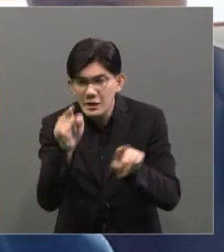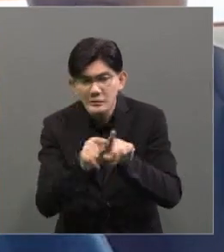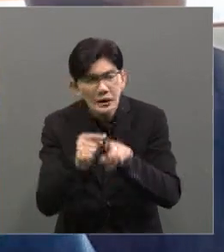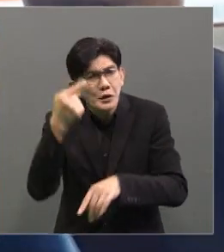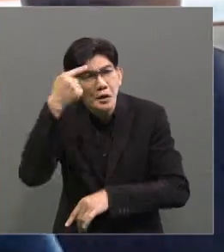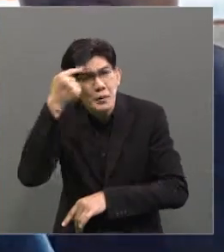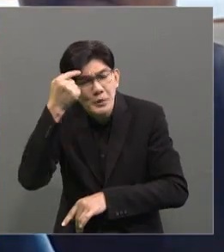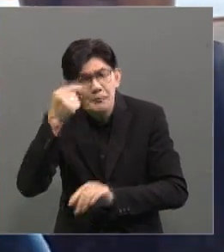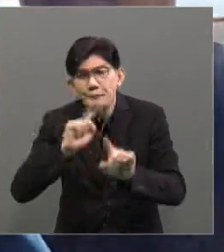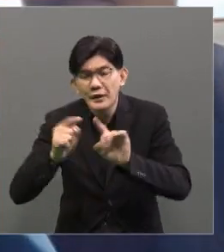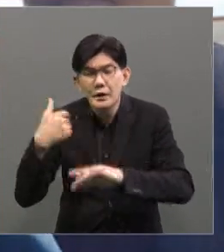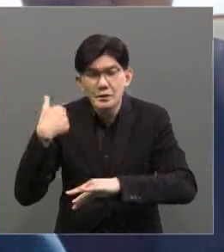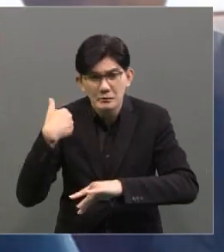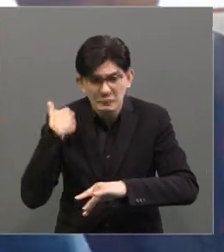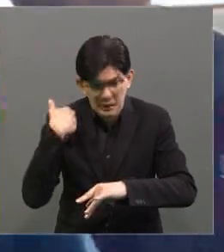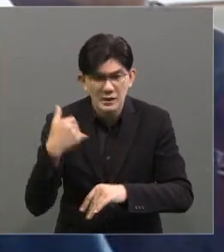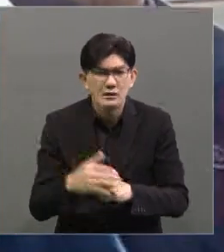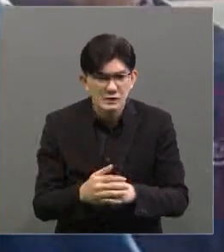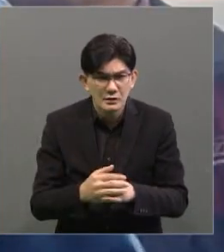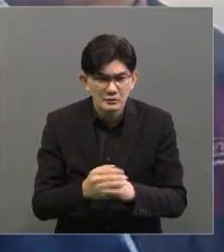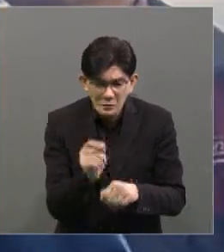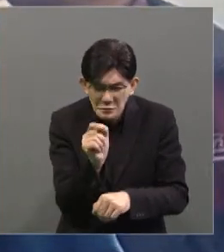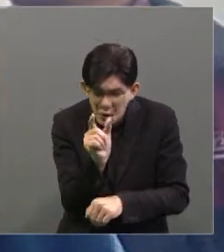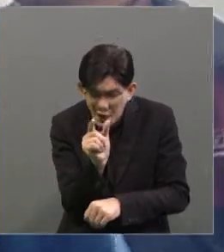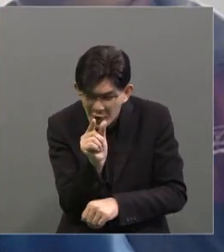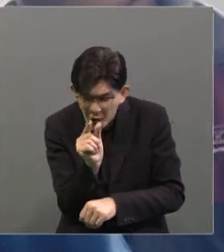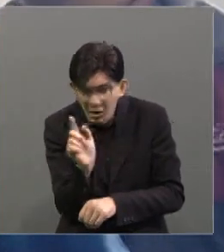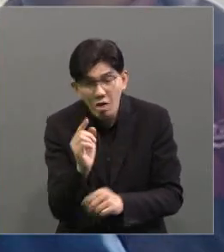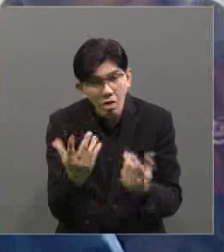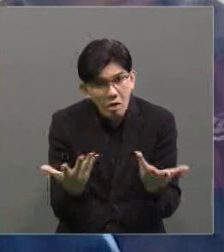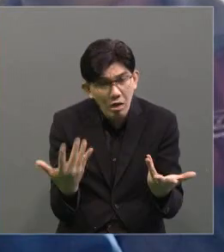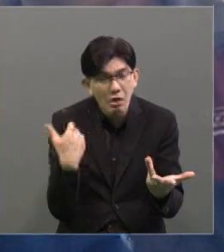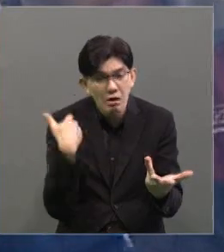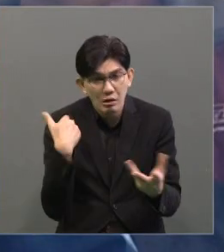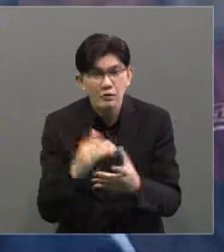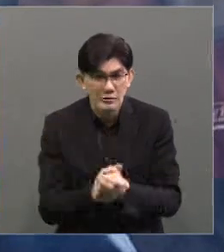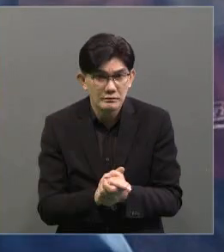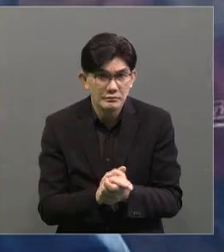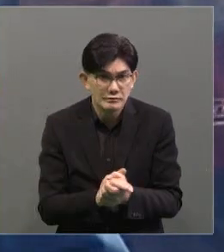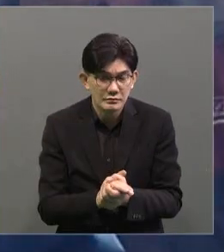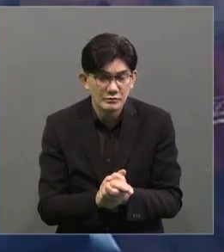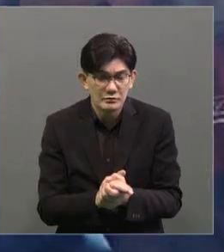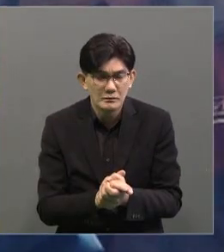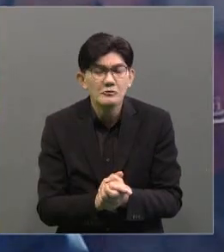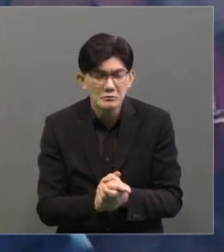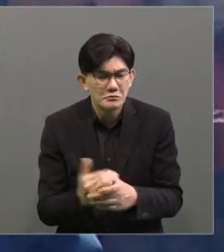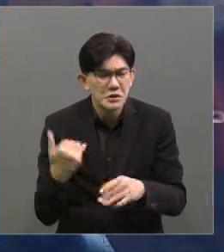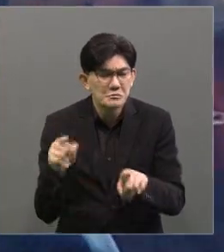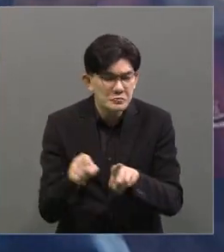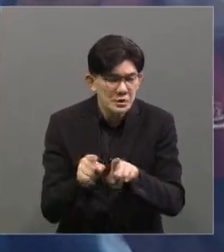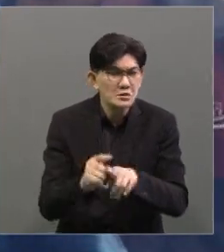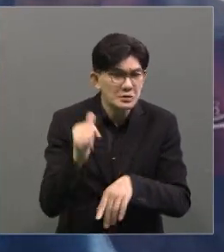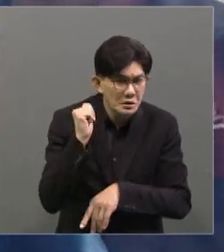ราบสีดำอะไรพวกนี้แต่มันกว้างขึ้นหรือไม่ก็ขึ้นอยู่กับว่ามีการเก็บไว้แต่เดิมหรือเปล่าเก็บเทียบกันไ